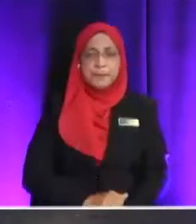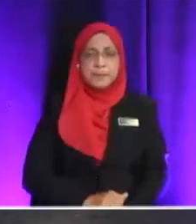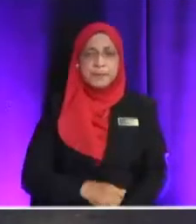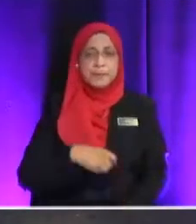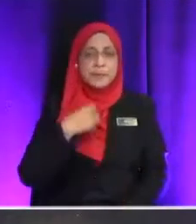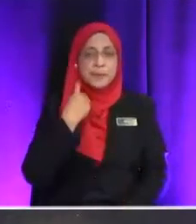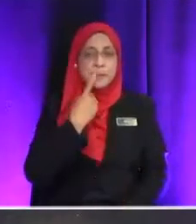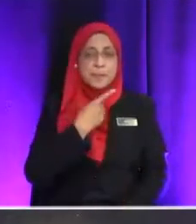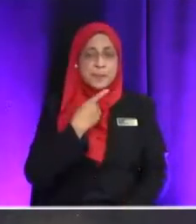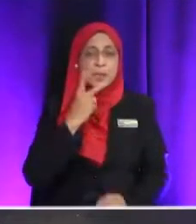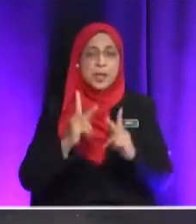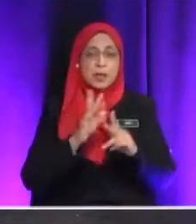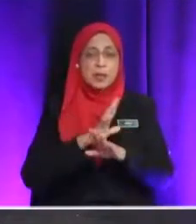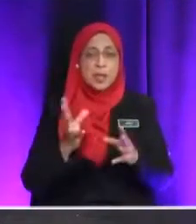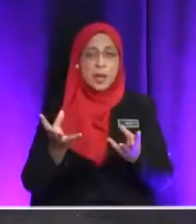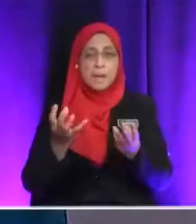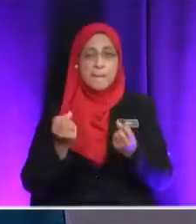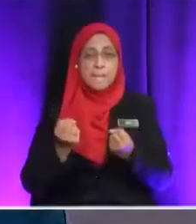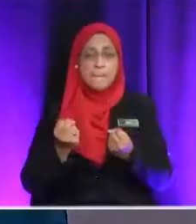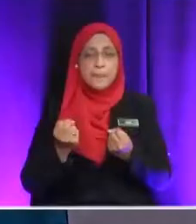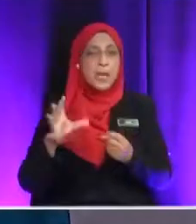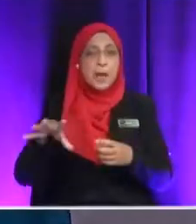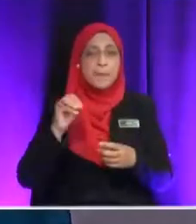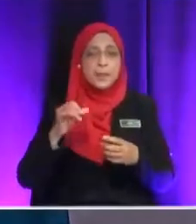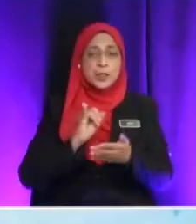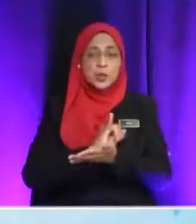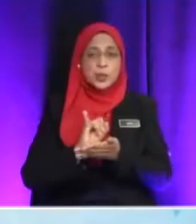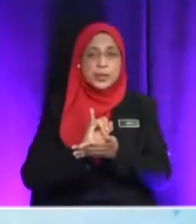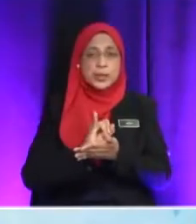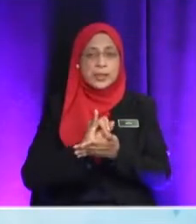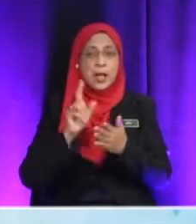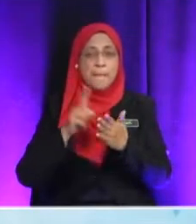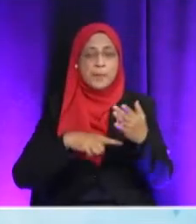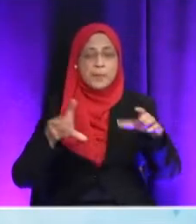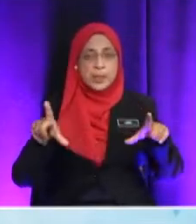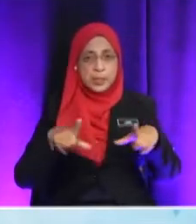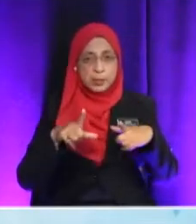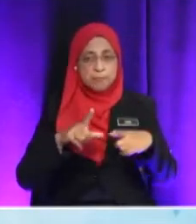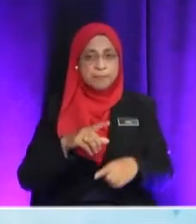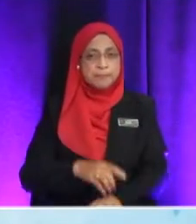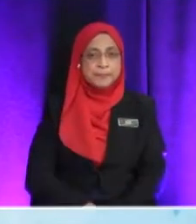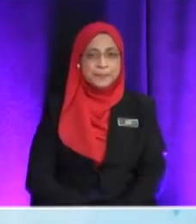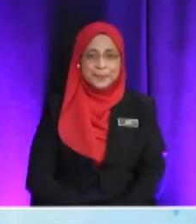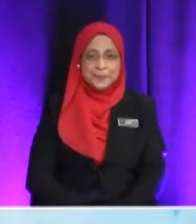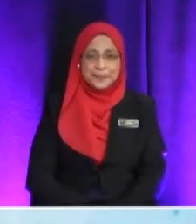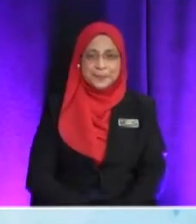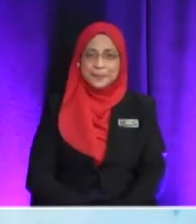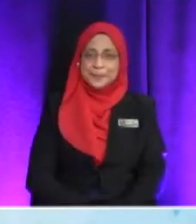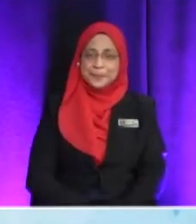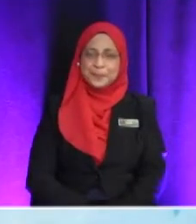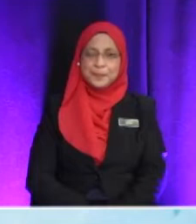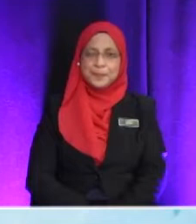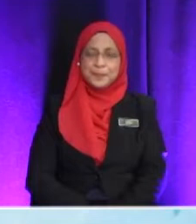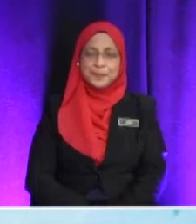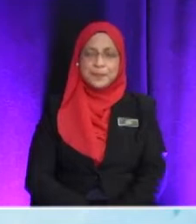nak bantu cegah jawab Hai siapa Nak bantu cegah jawab Hai Elijah Eza ke Elisa nak bantu Cek Google